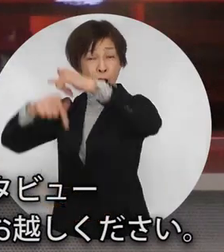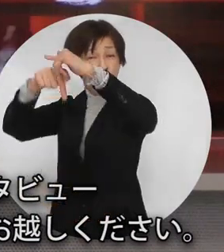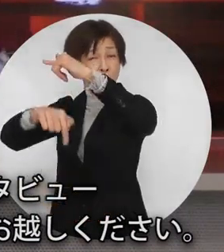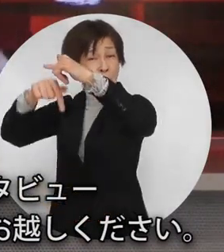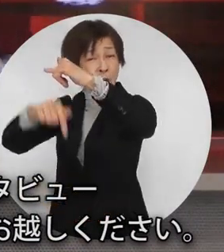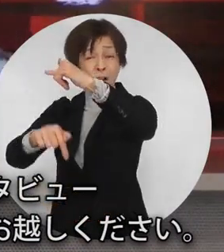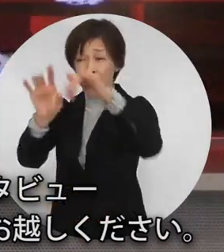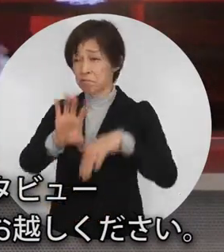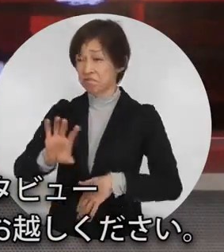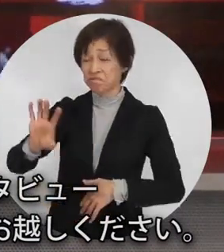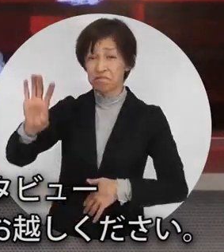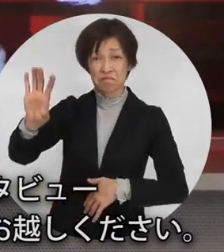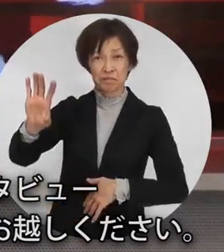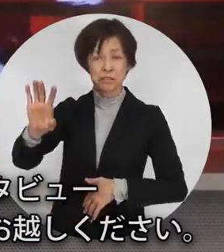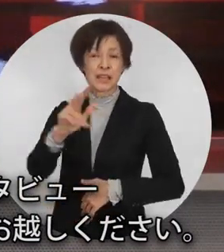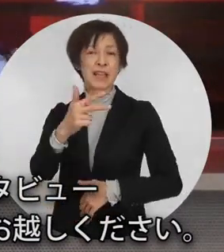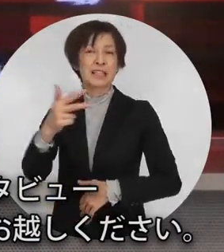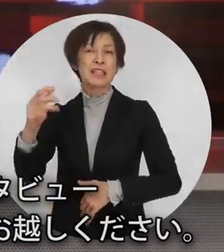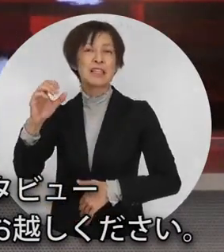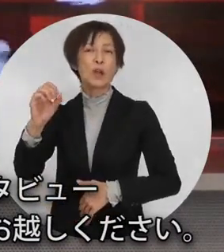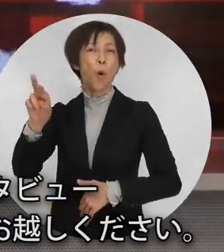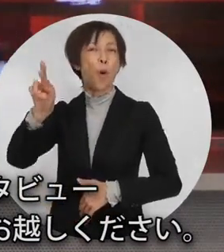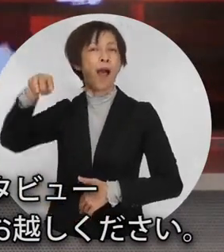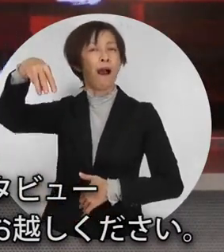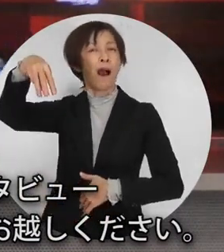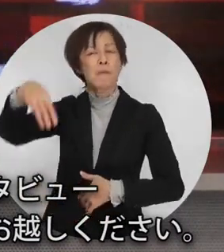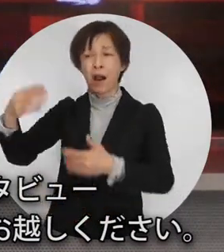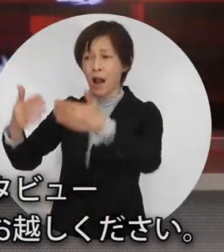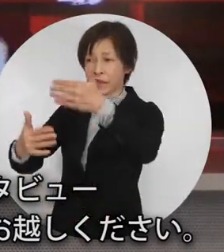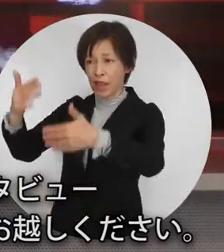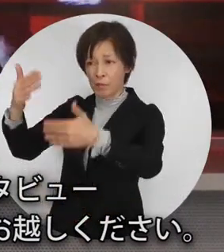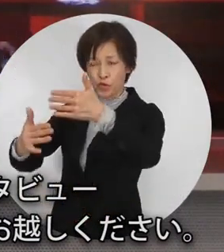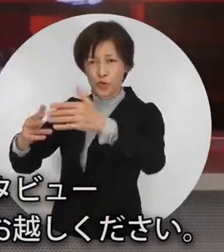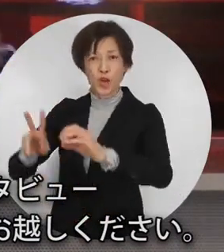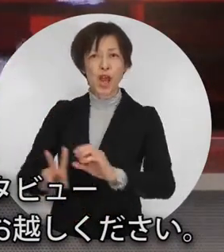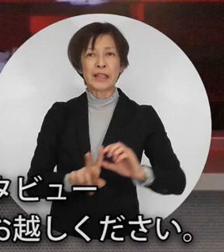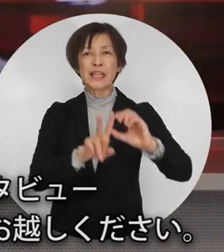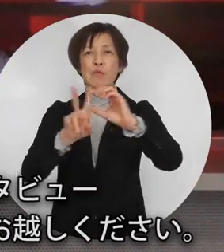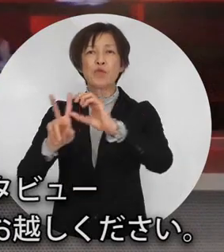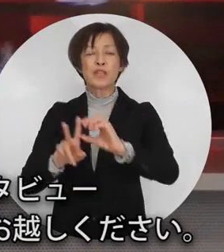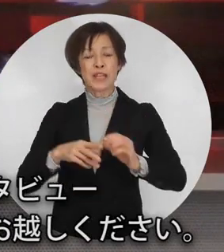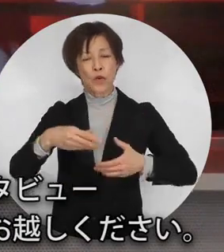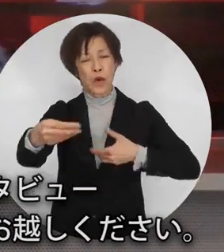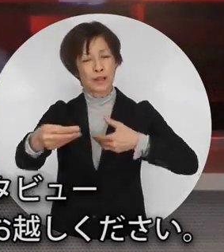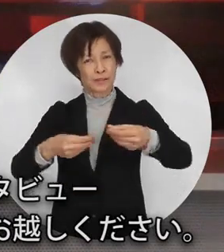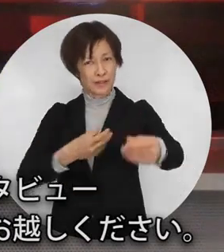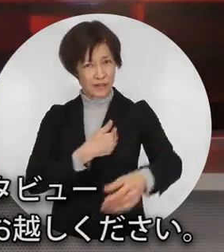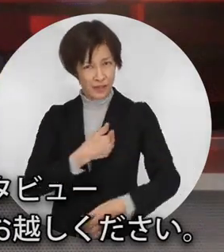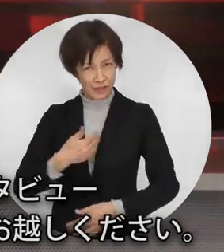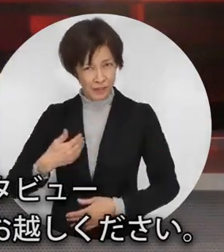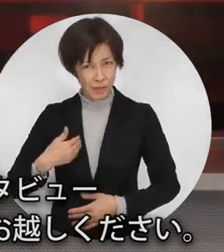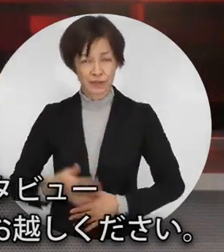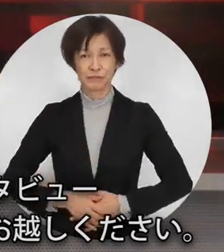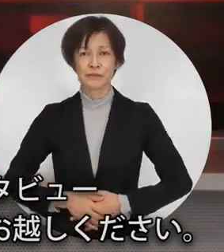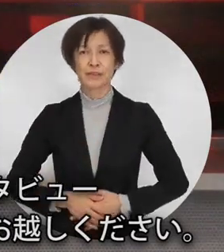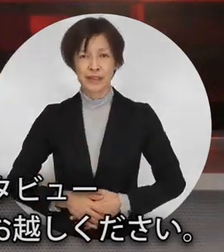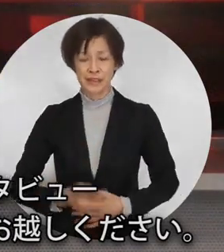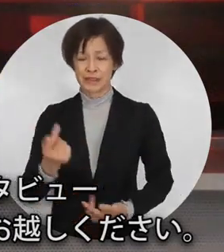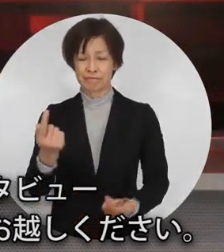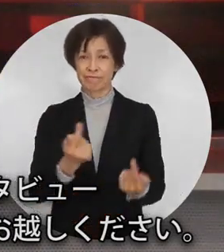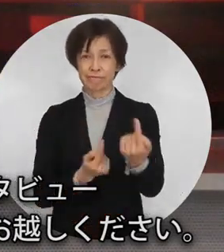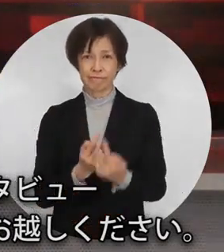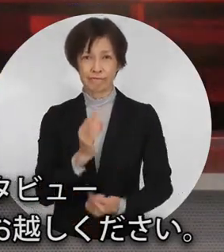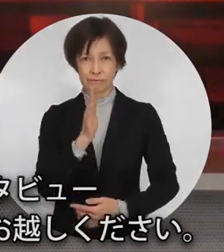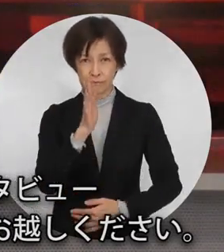また堺大空襲を映像で再現したジオラマファンタビューなどの展示やDVD の貸し出し